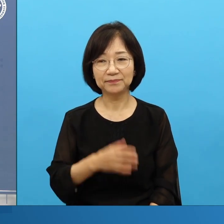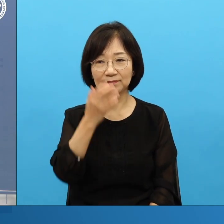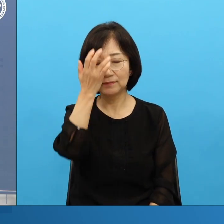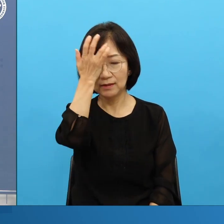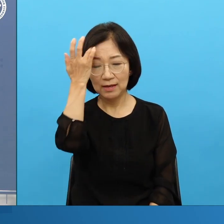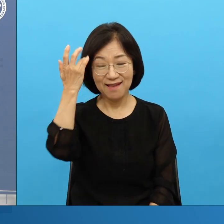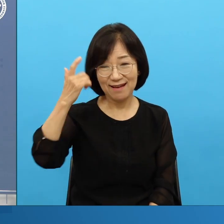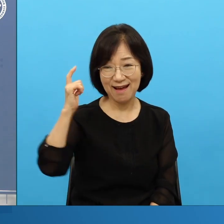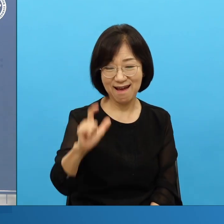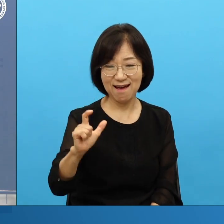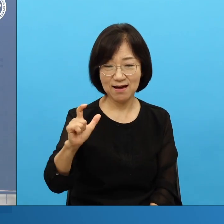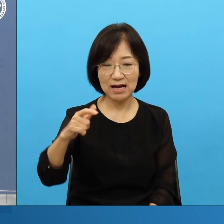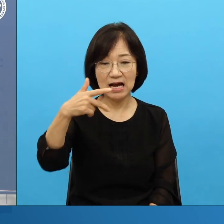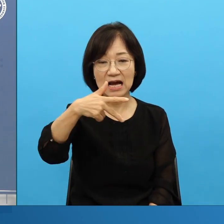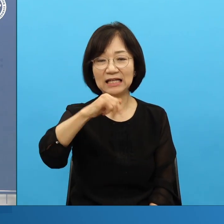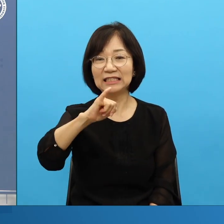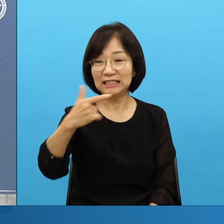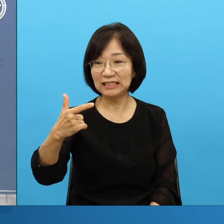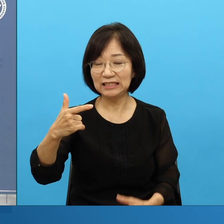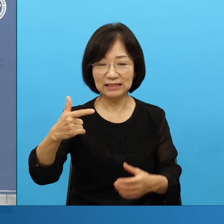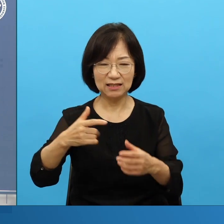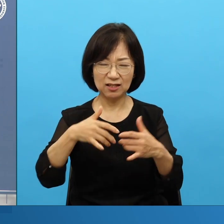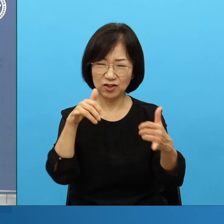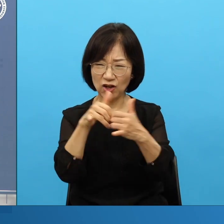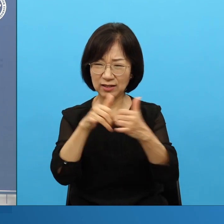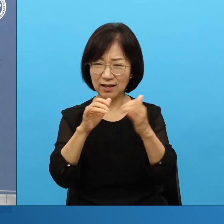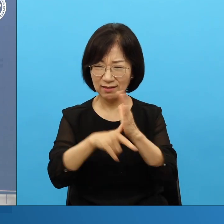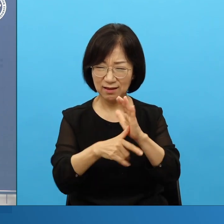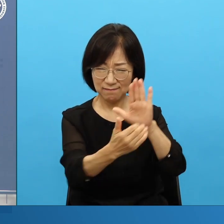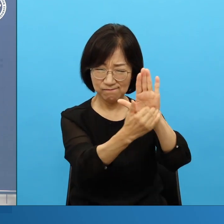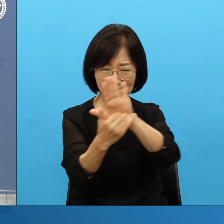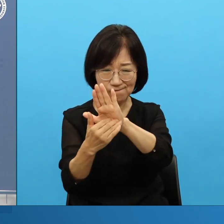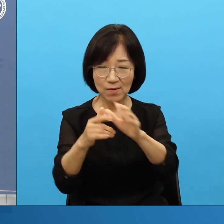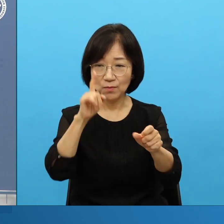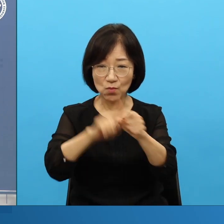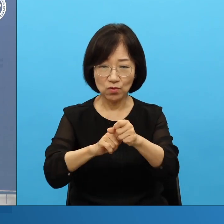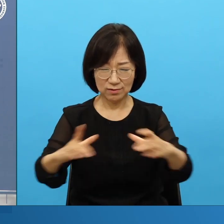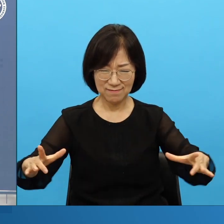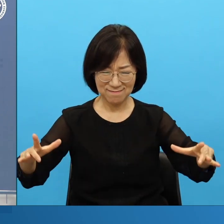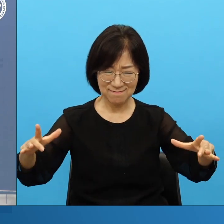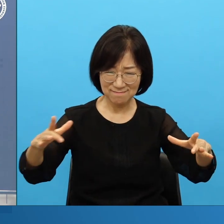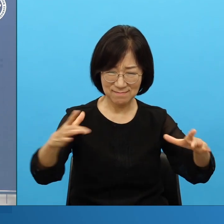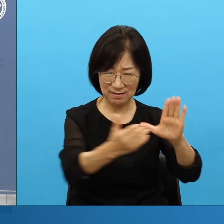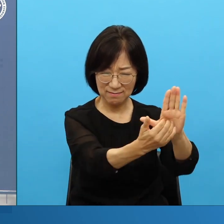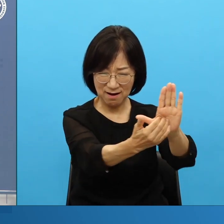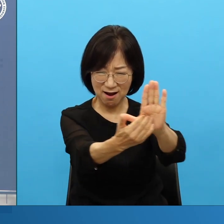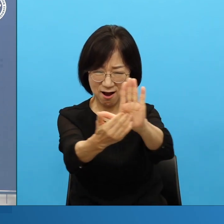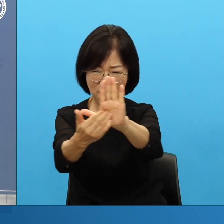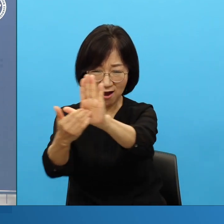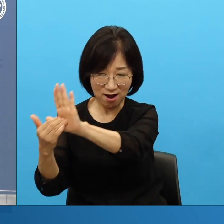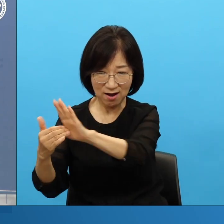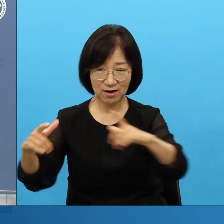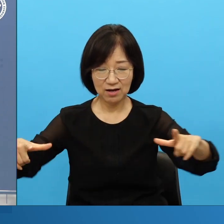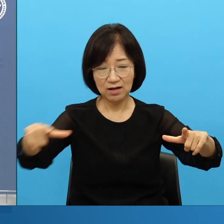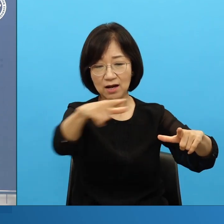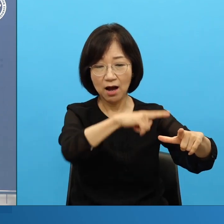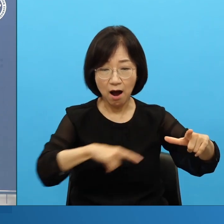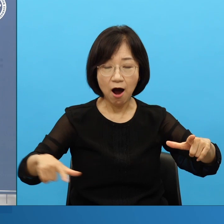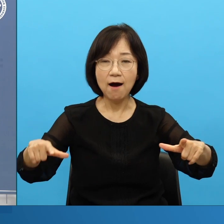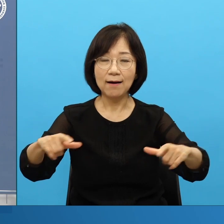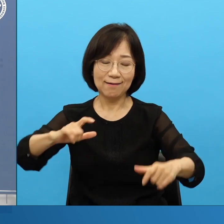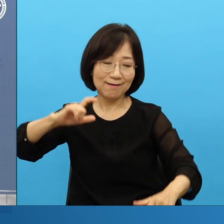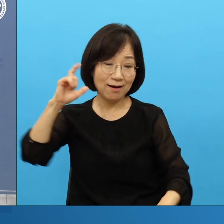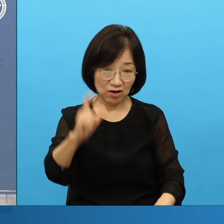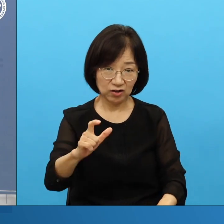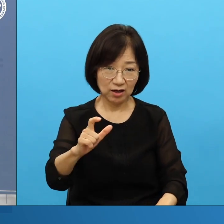말인데 이걸 하나님의 말씀이 파기시키 부른 거예요. These strongholds is a term that you use during wars and battles, but even the things, the strongholds around me that I did